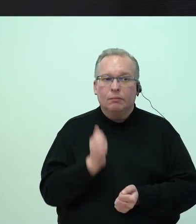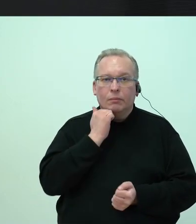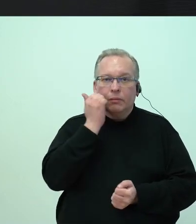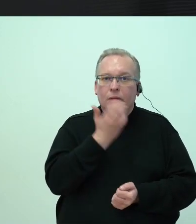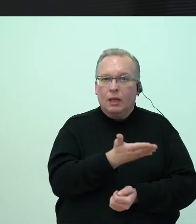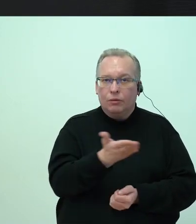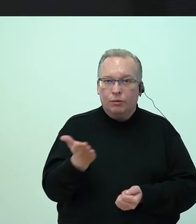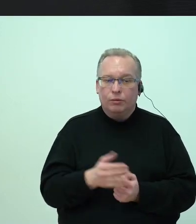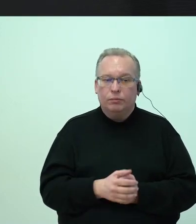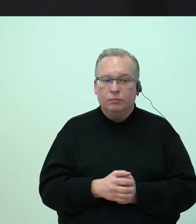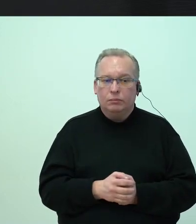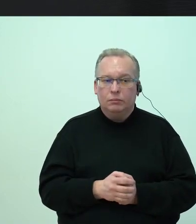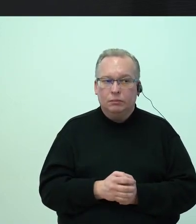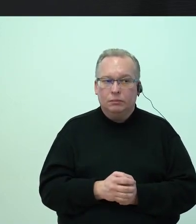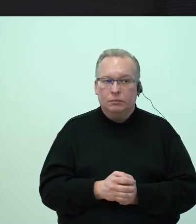Dėkoju